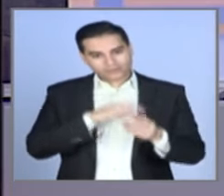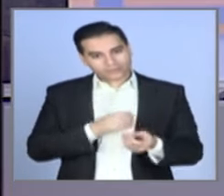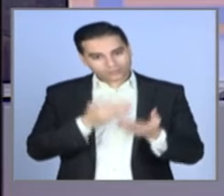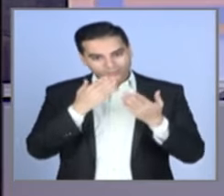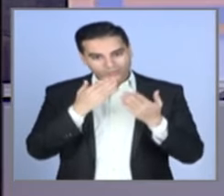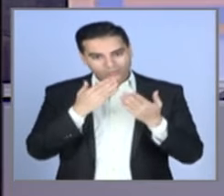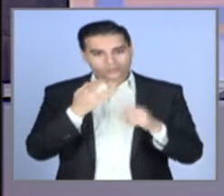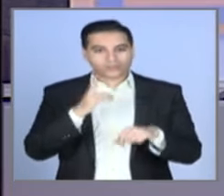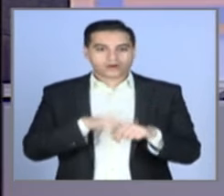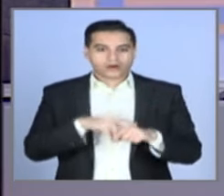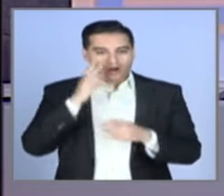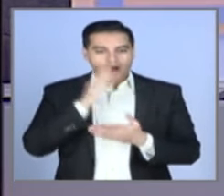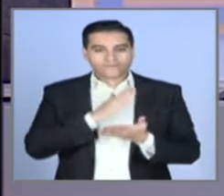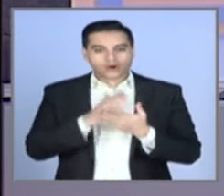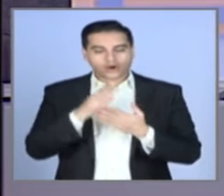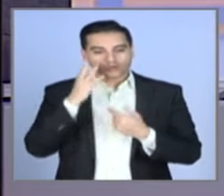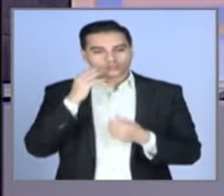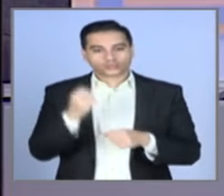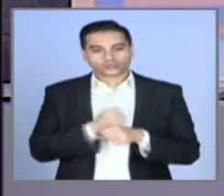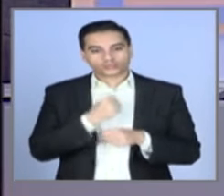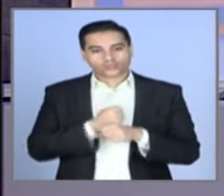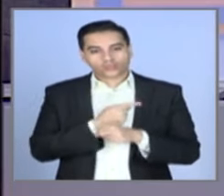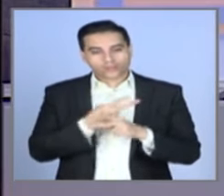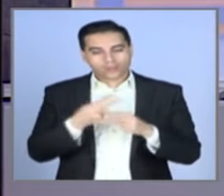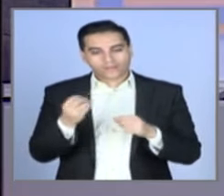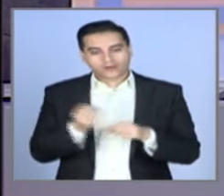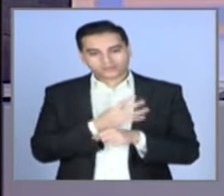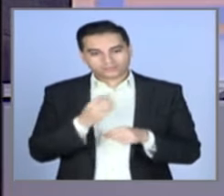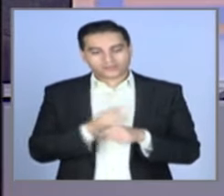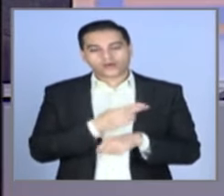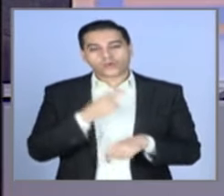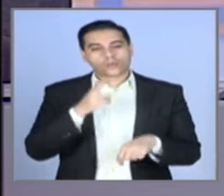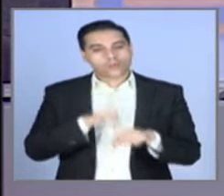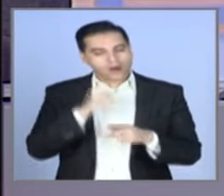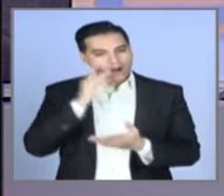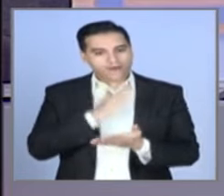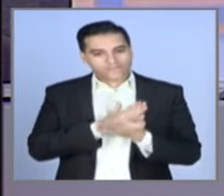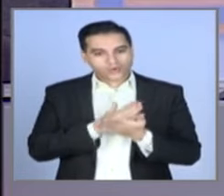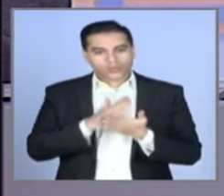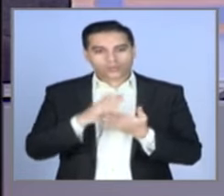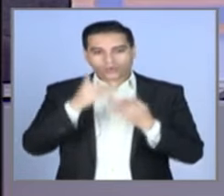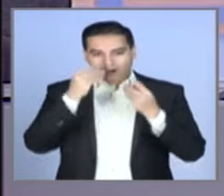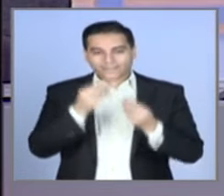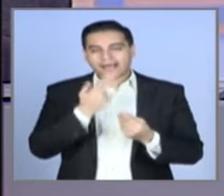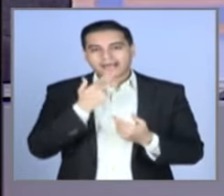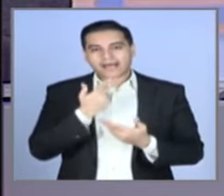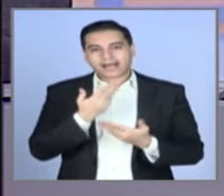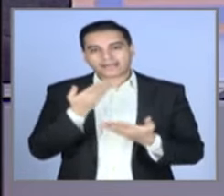برحمته. أمين. ويغفر له ذنوبه ويتجاوز عن سيئاته ويعفو عنه وينير قبره ويحسن